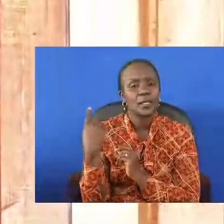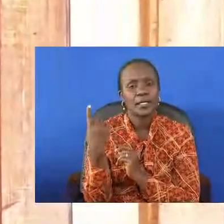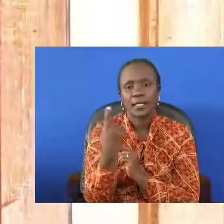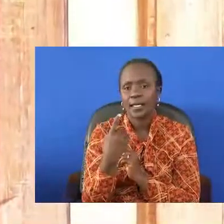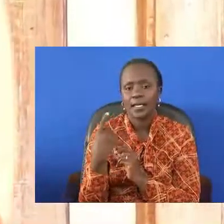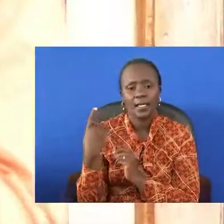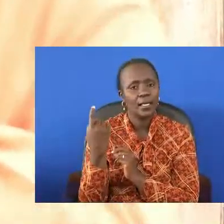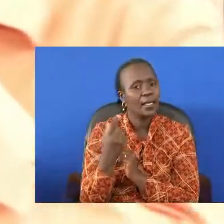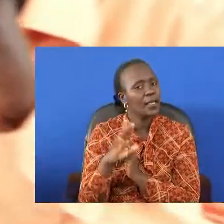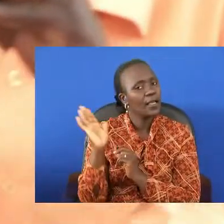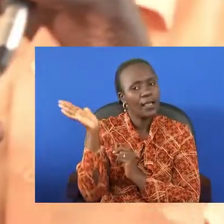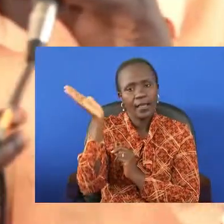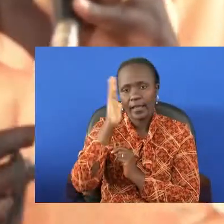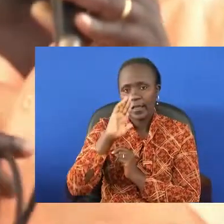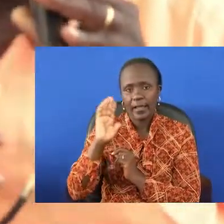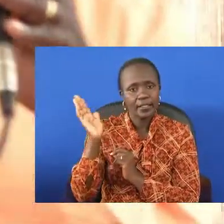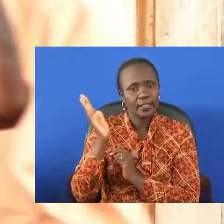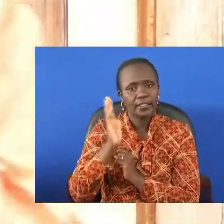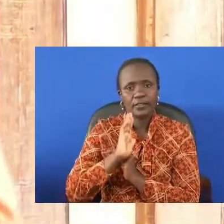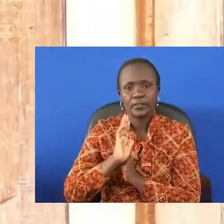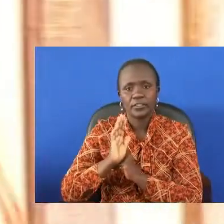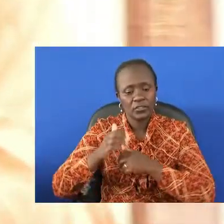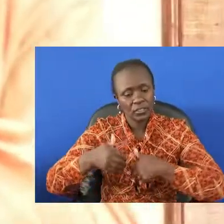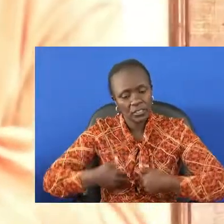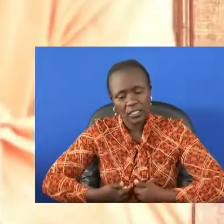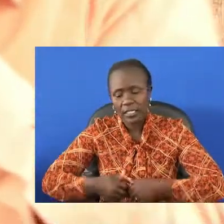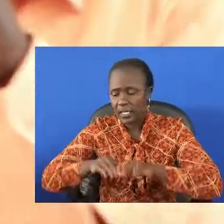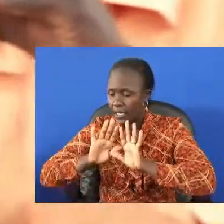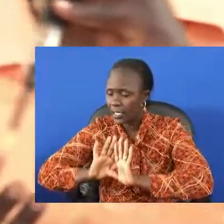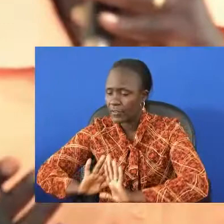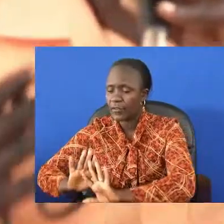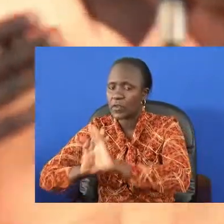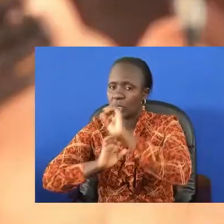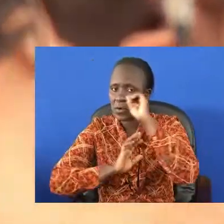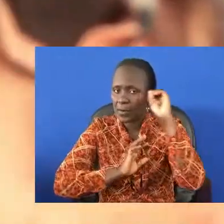Yesu peke hawezi kuacha.